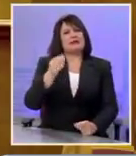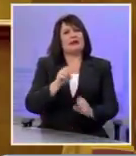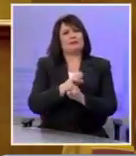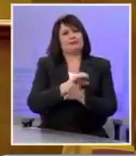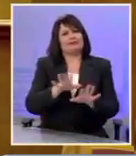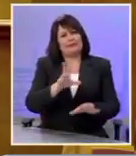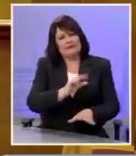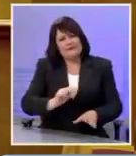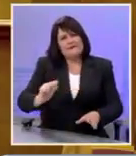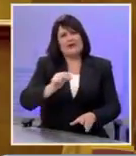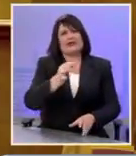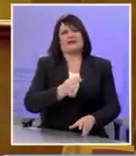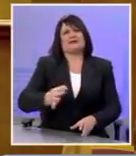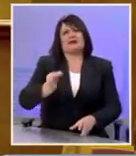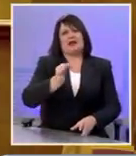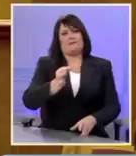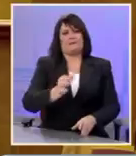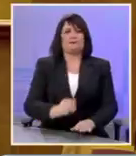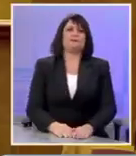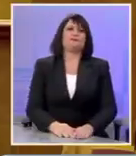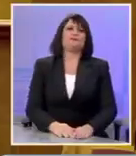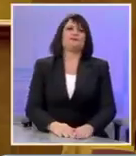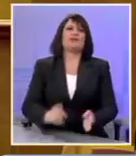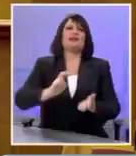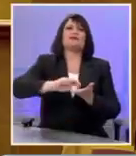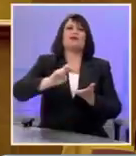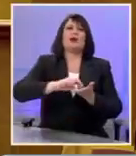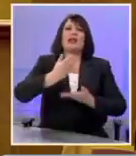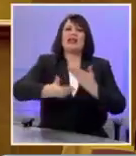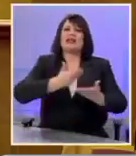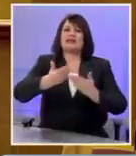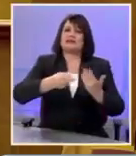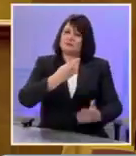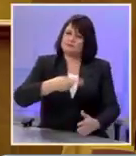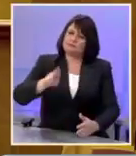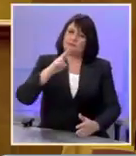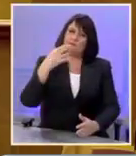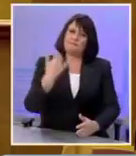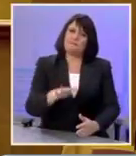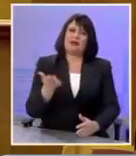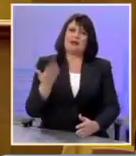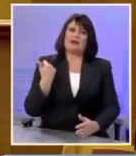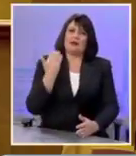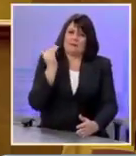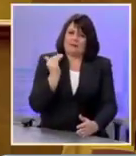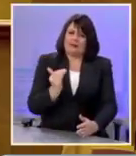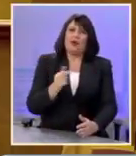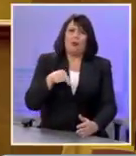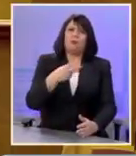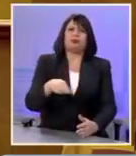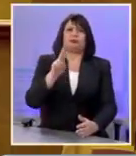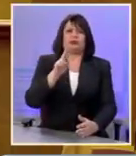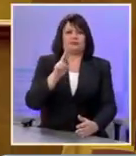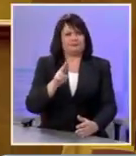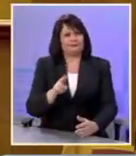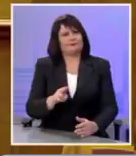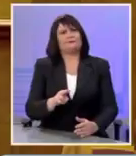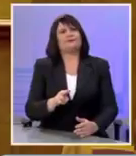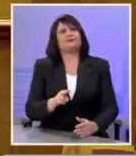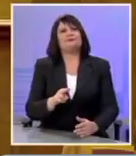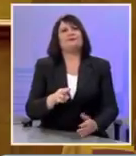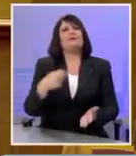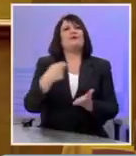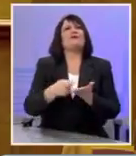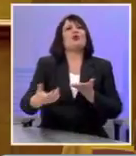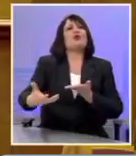σε όλα, αύξηση στην εισφορά αλληλεγγύης που ήδη είχε αρχίσει να μειώνεται, αύξηση στο φόρο